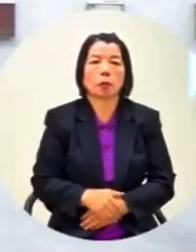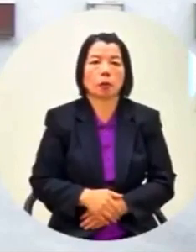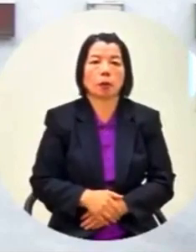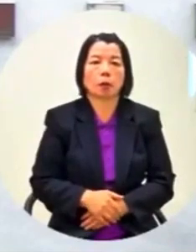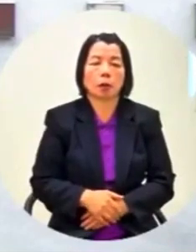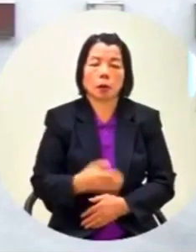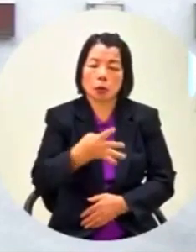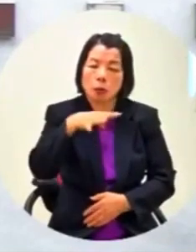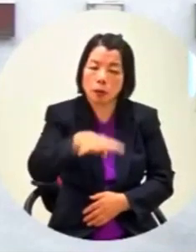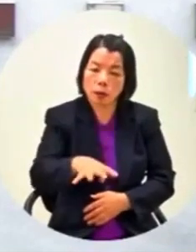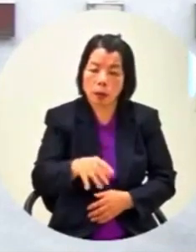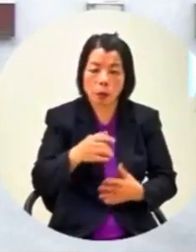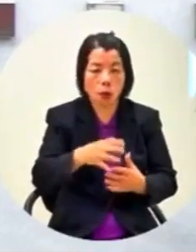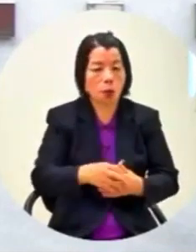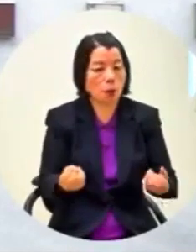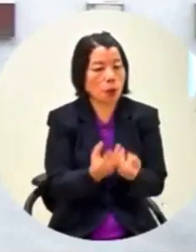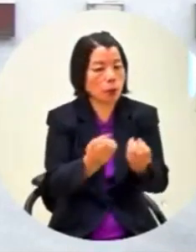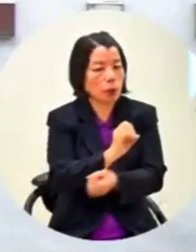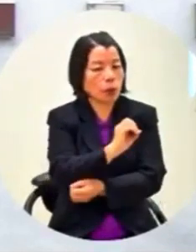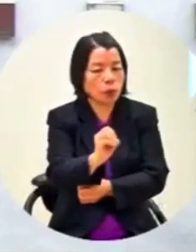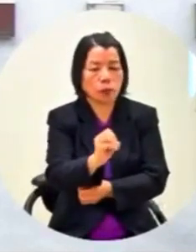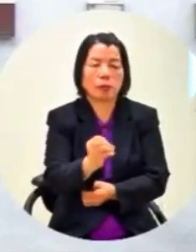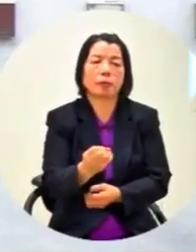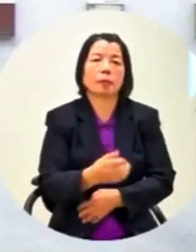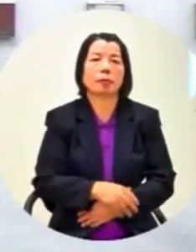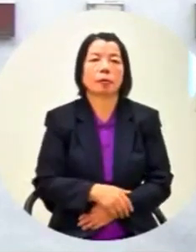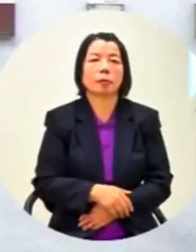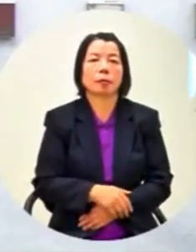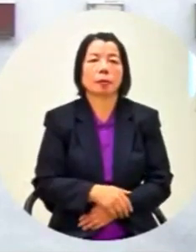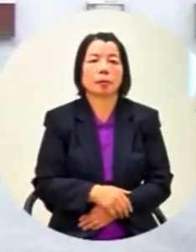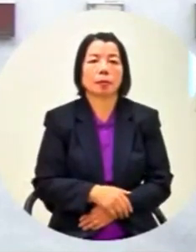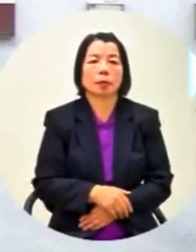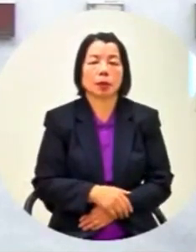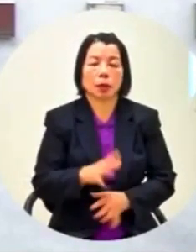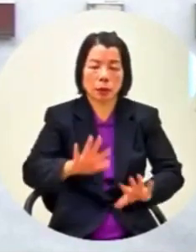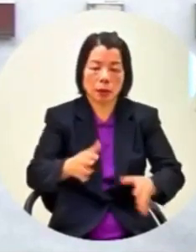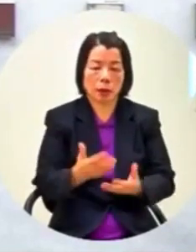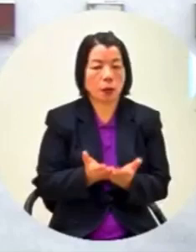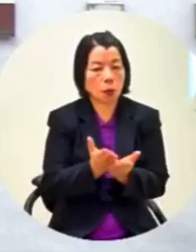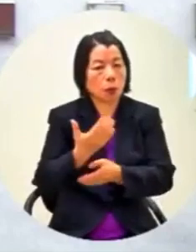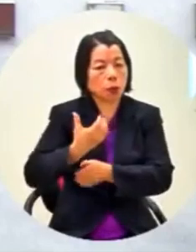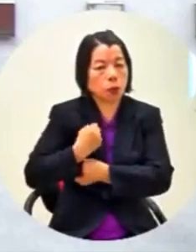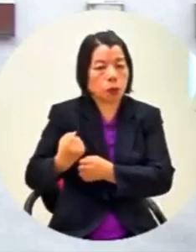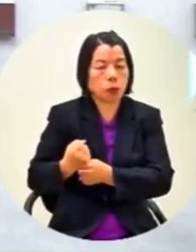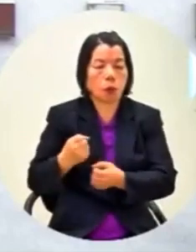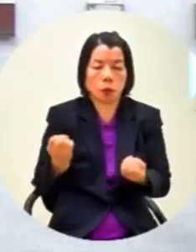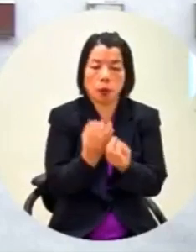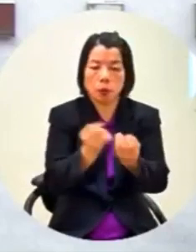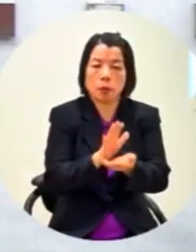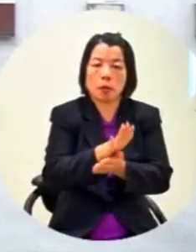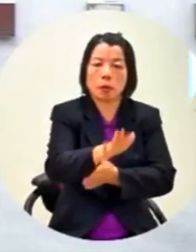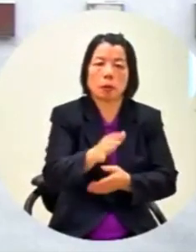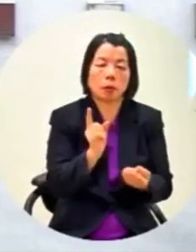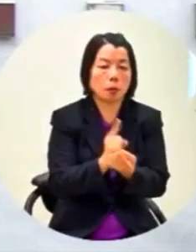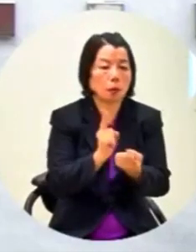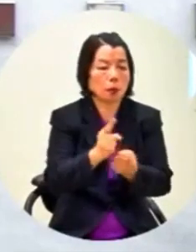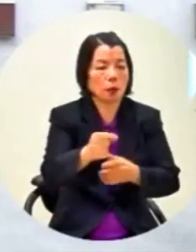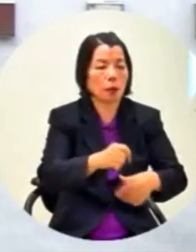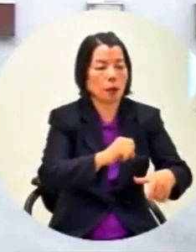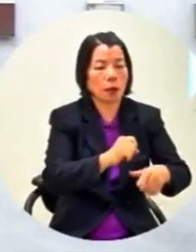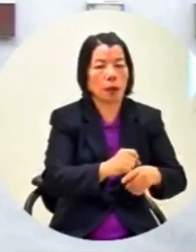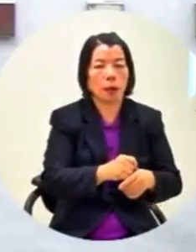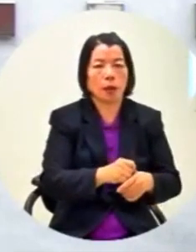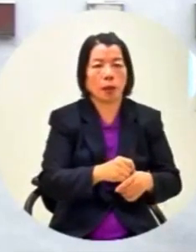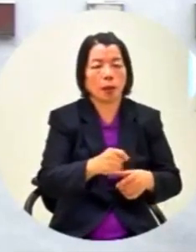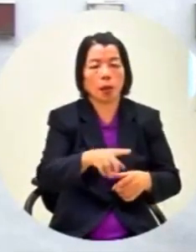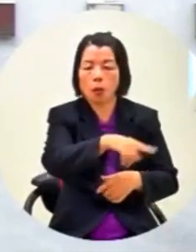持零案，我们不敢掉以轻心。日前在敦睦舰队爆发疫情后，即请业者配合停业进